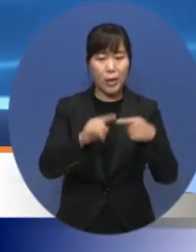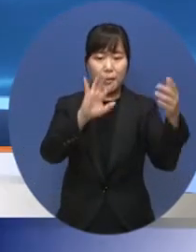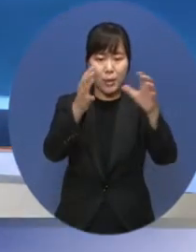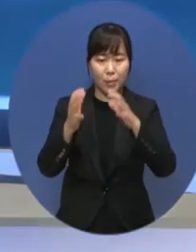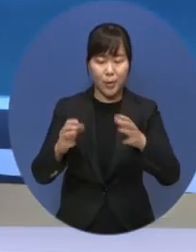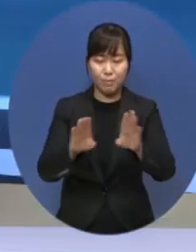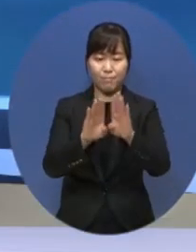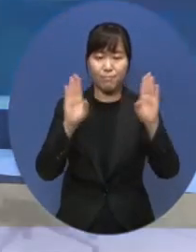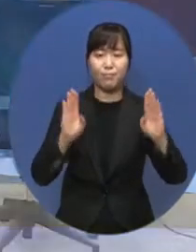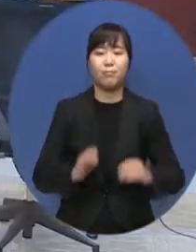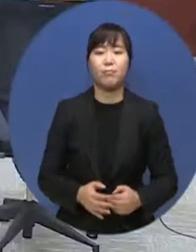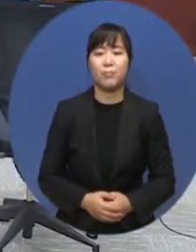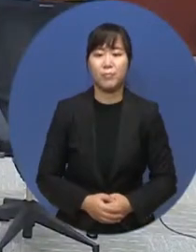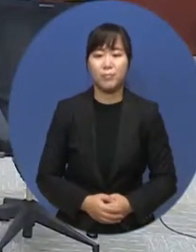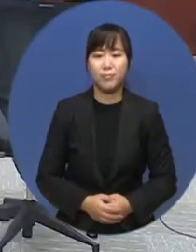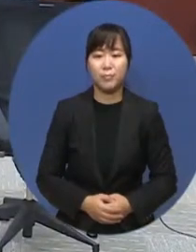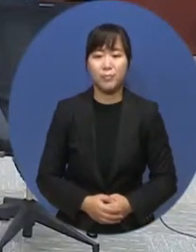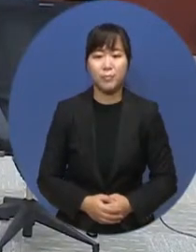마련됐습니다.